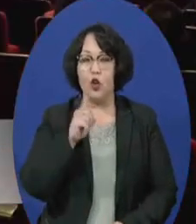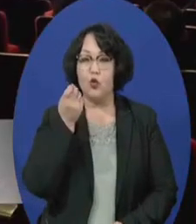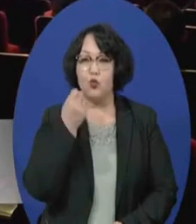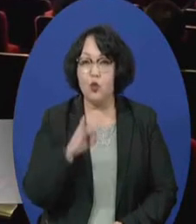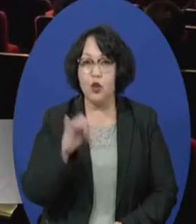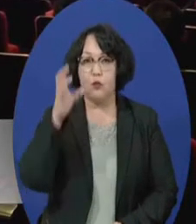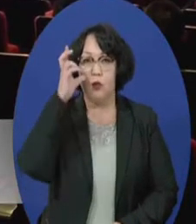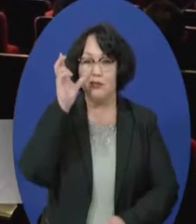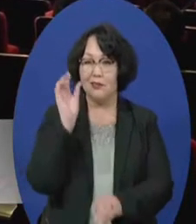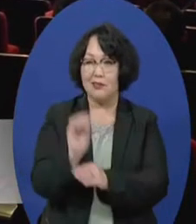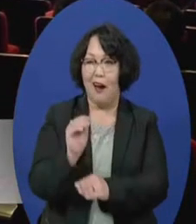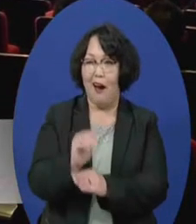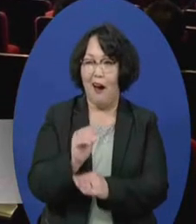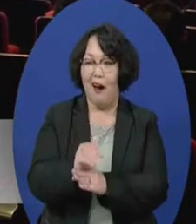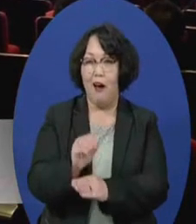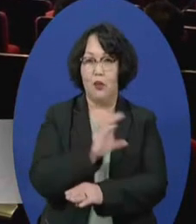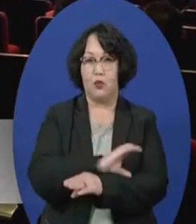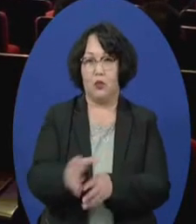олох сургалтад хамруулдаг байна.